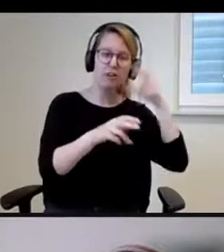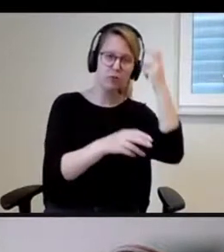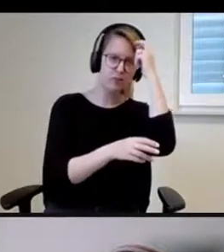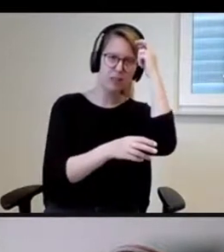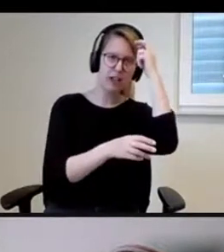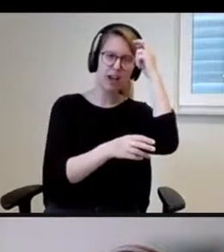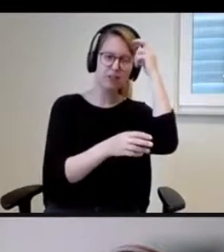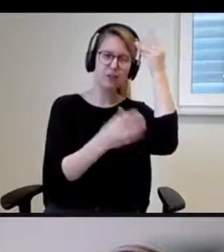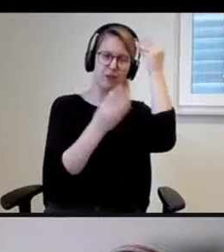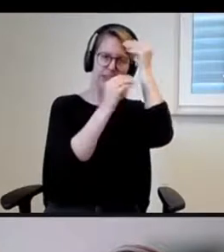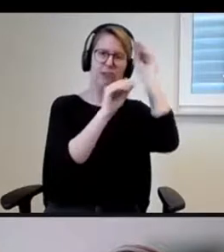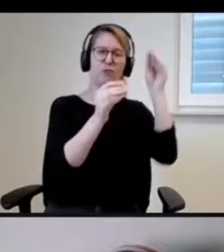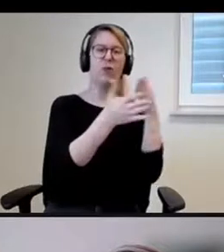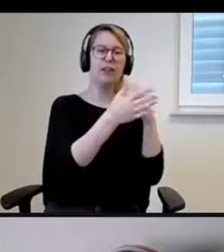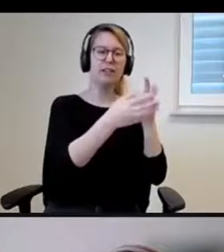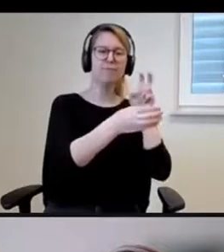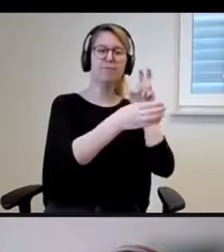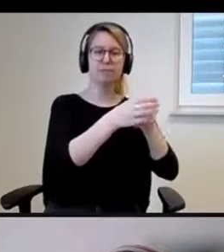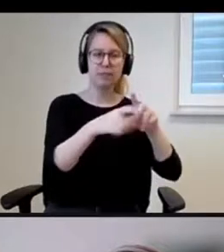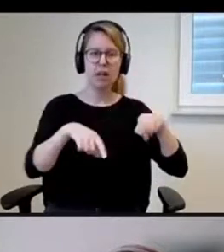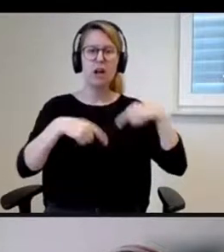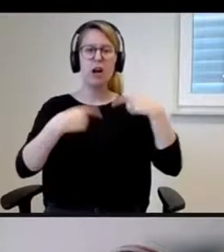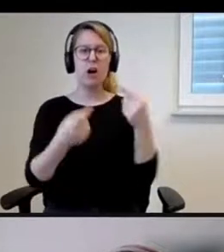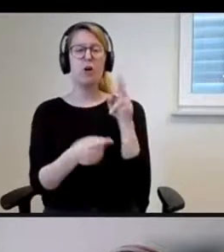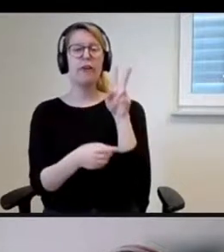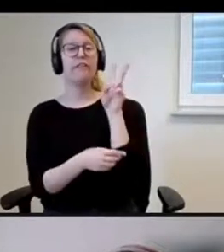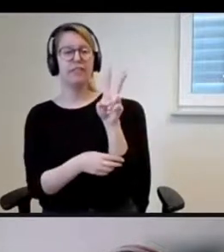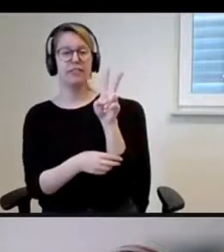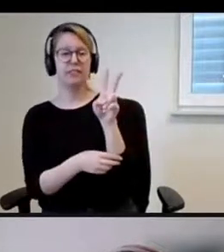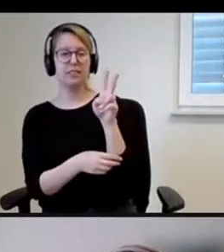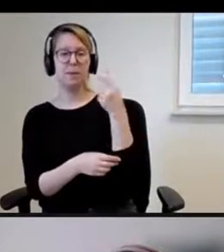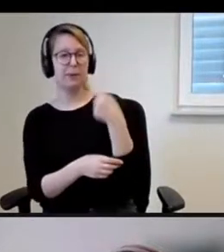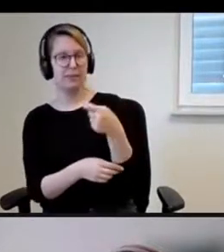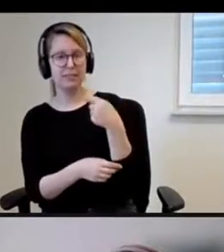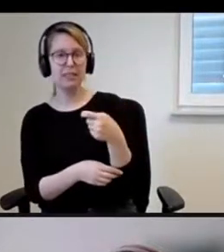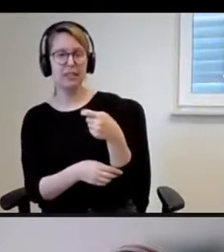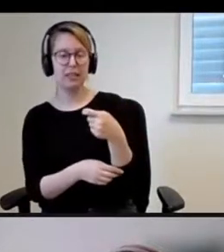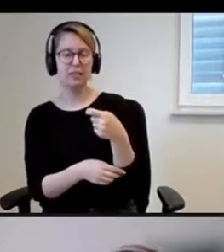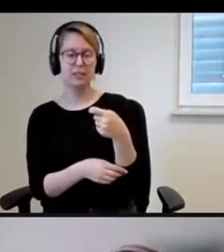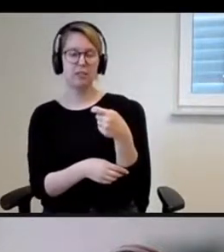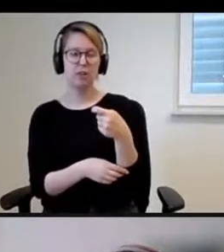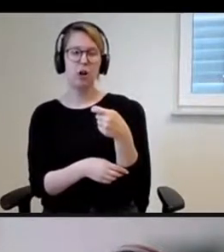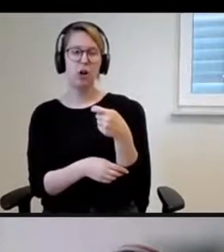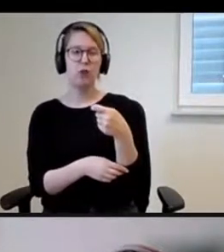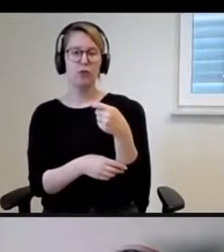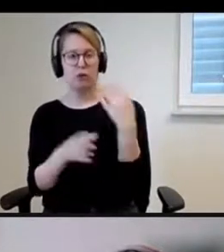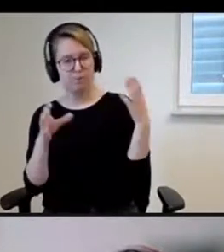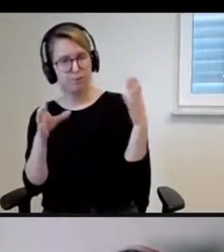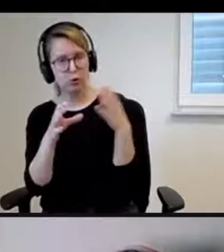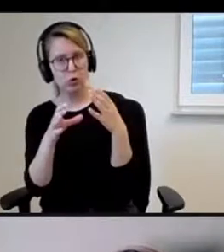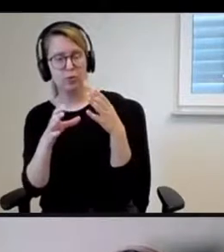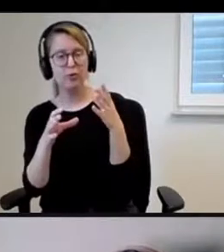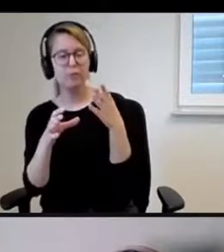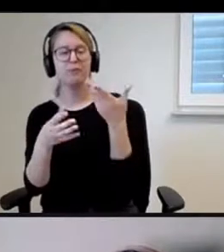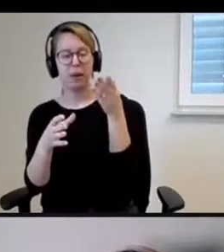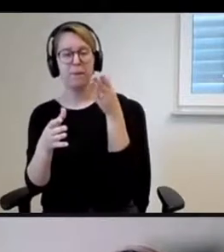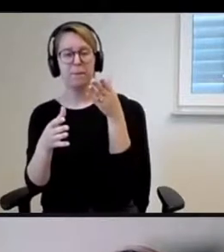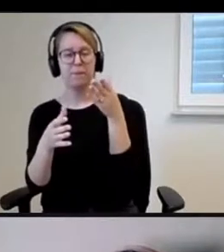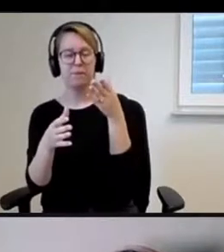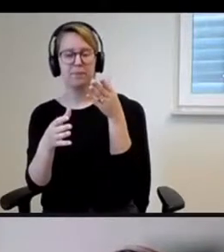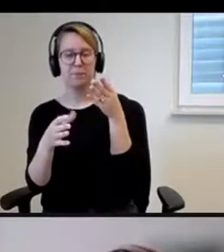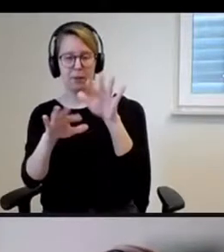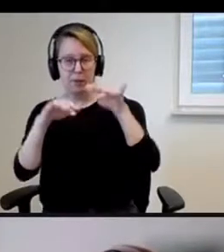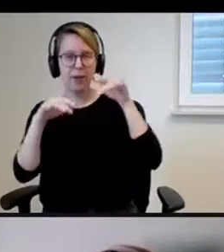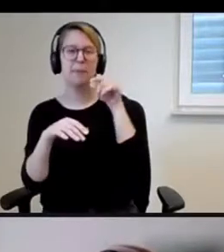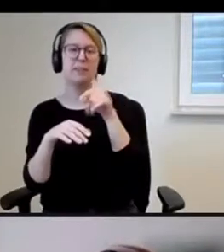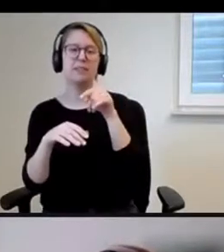l'intergroupe Disability au sein du Parlement européen. Donc, c'est bien que nous puissions, en tant que deux Luxembourgeois,